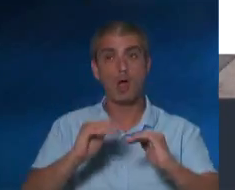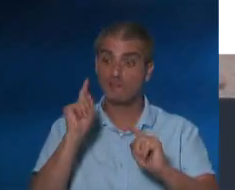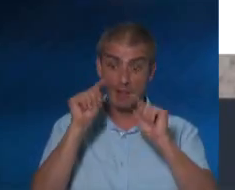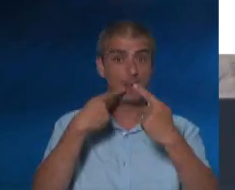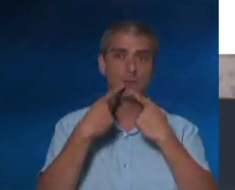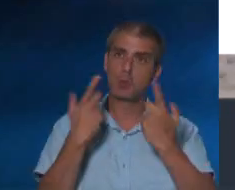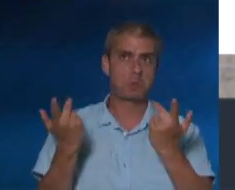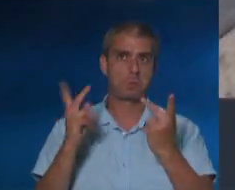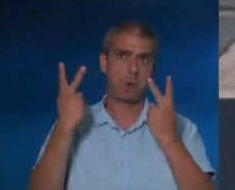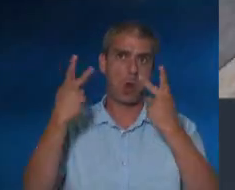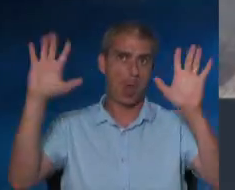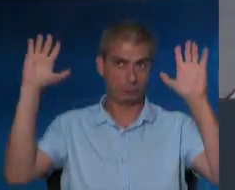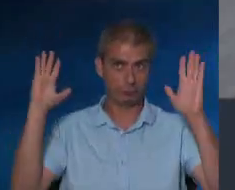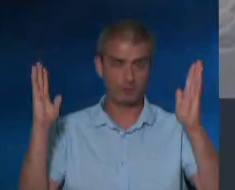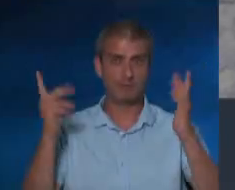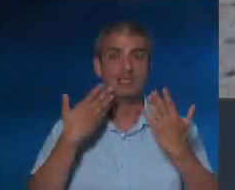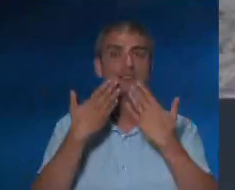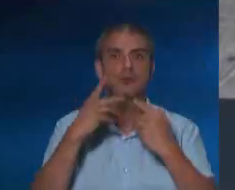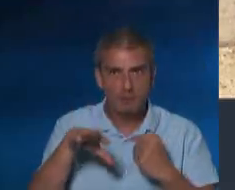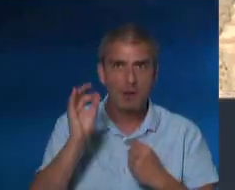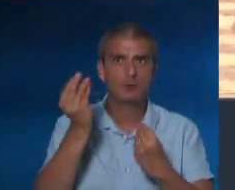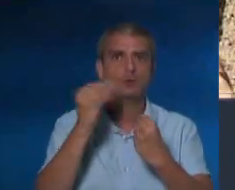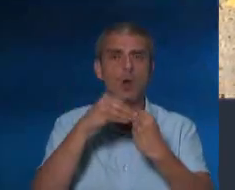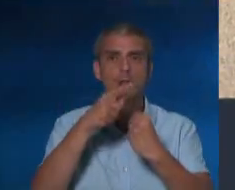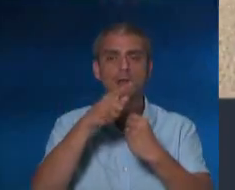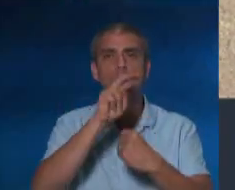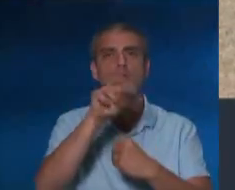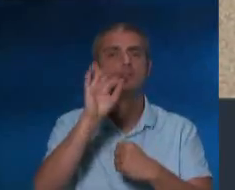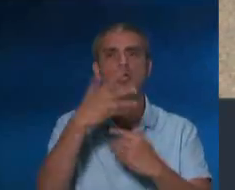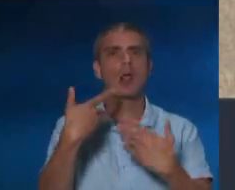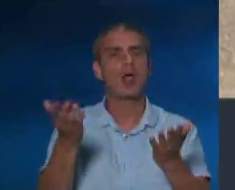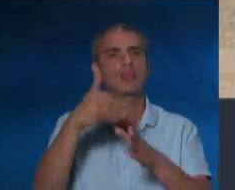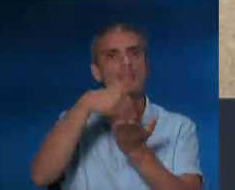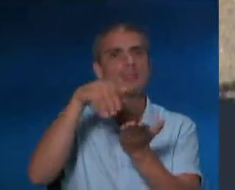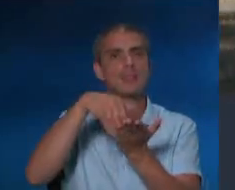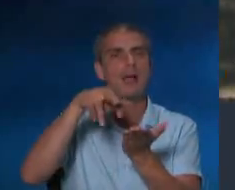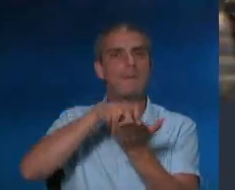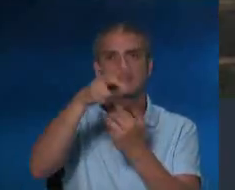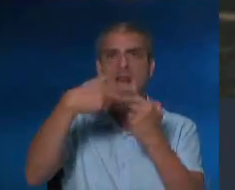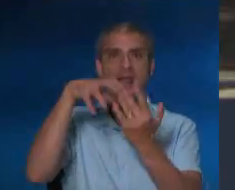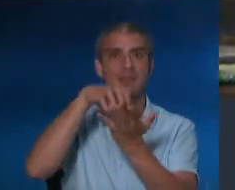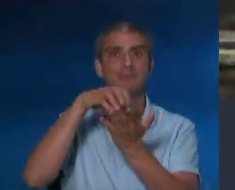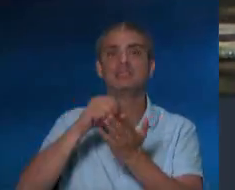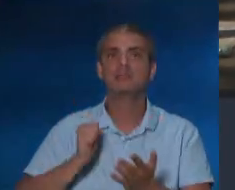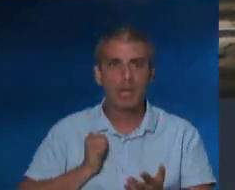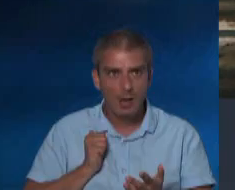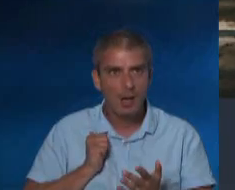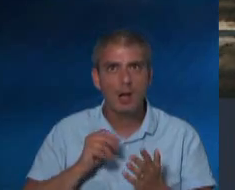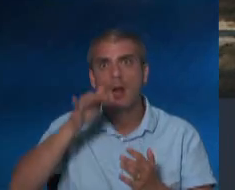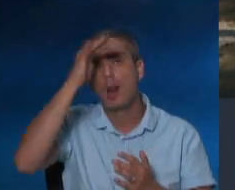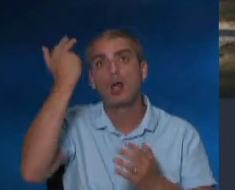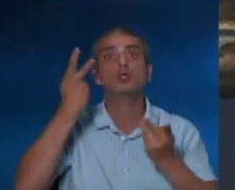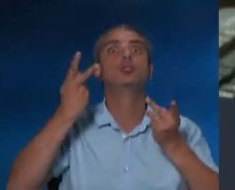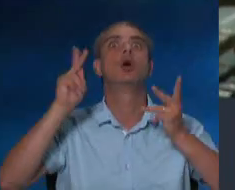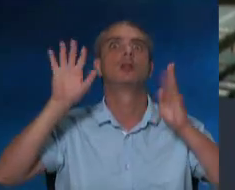לדיונים זה הרבה פחות חשוב. בישיבה התגלה עוד כי סוגיית היעדר מעברי חצייה סמוך לבסיסי צה"ל חמורה